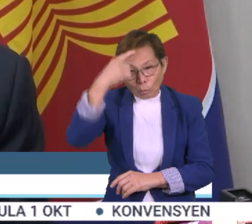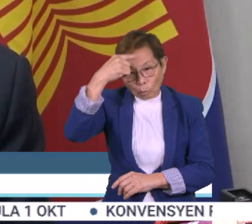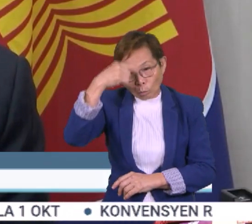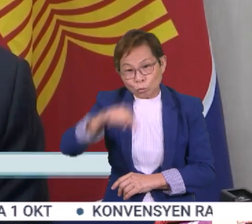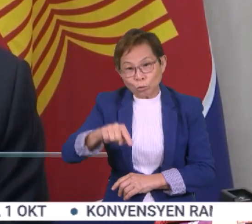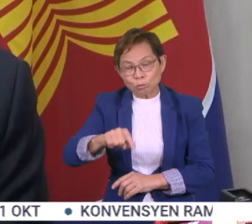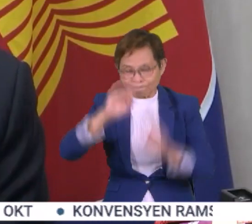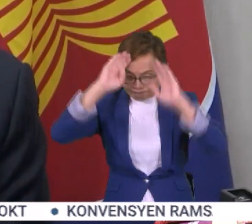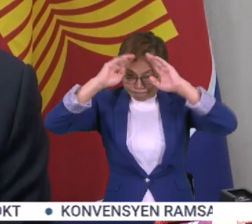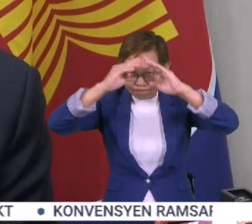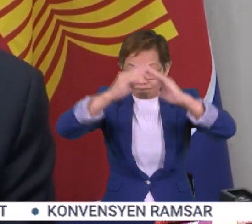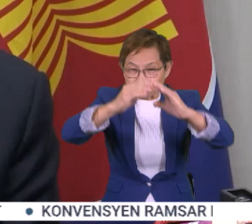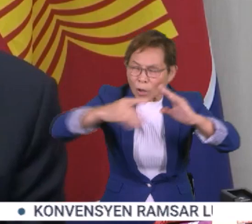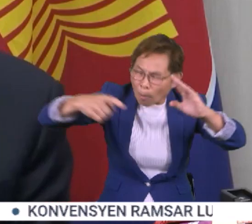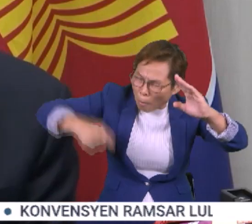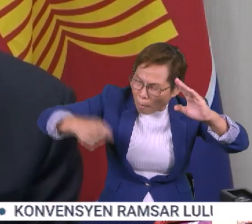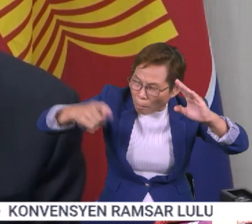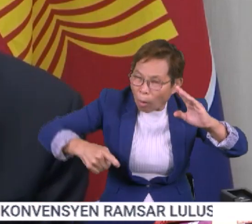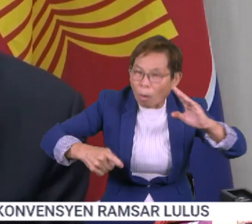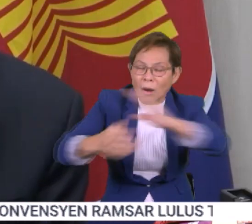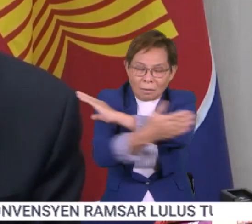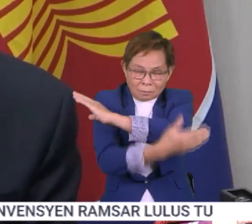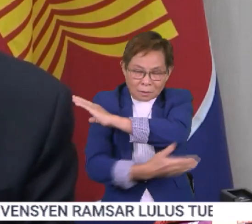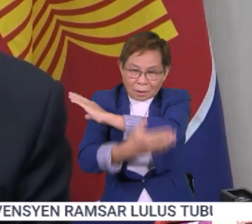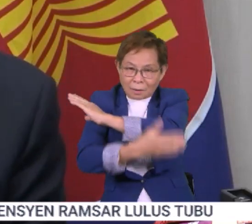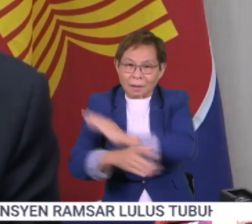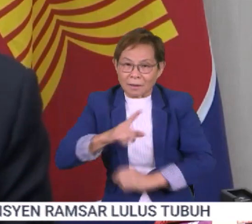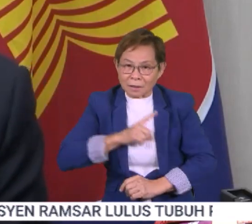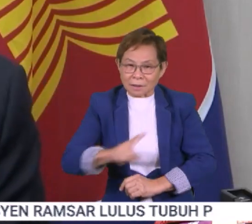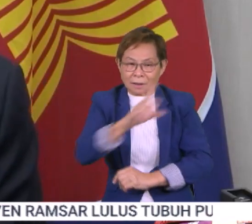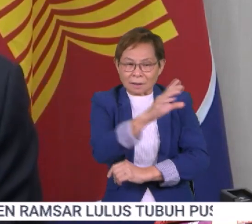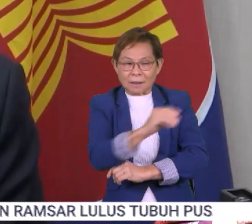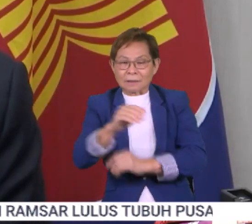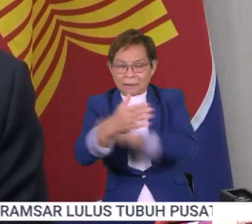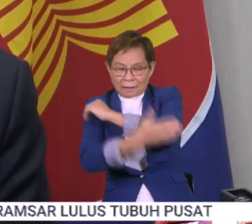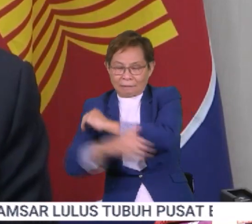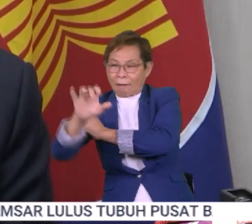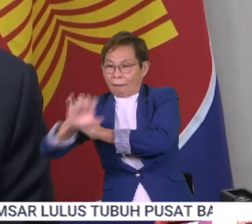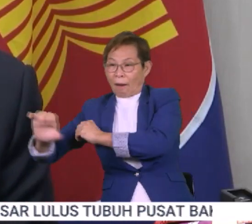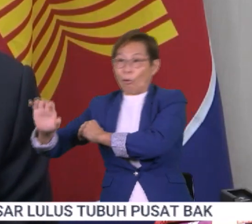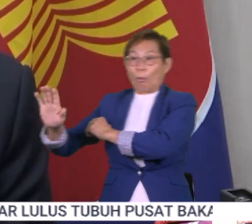untuk menekankan keperluan negara-negara Islam dan Eropah